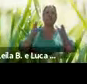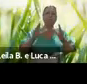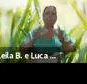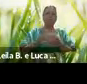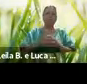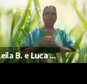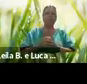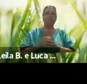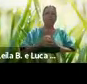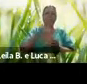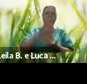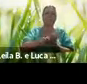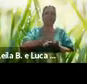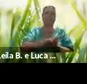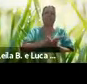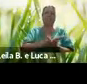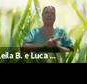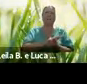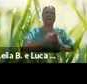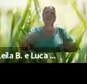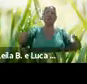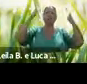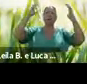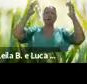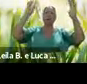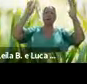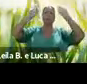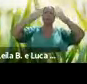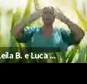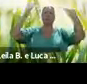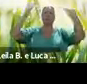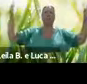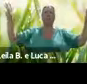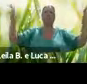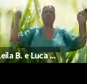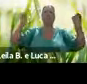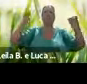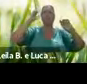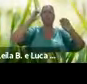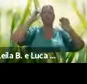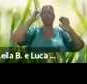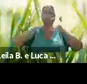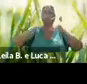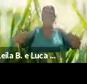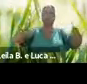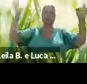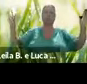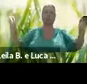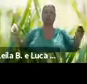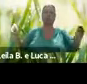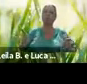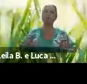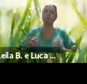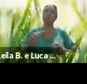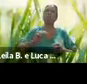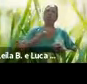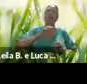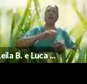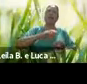tu vibra queste energie basse, creando un campo vibrazionale di energia attorno a